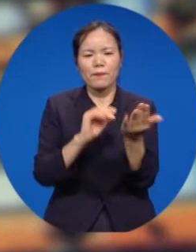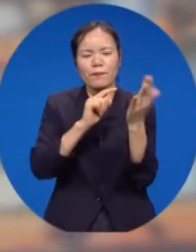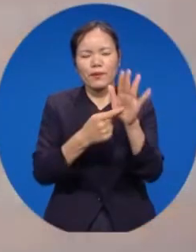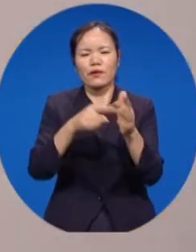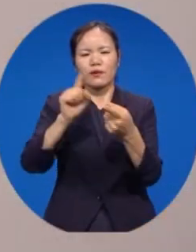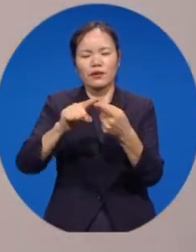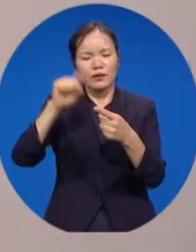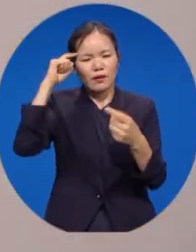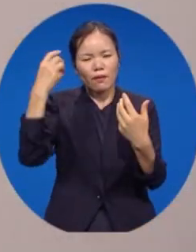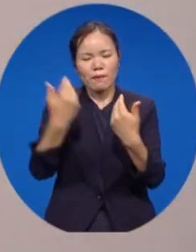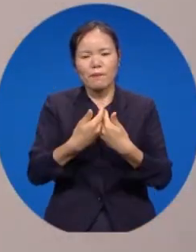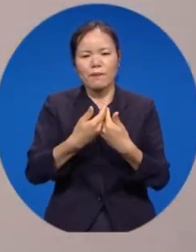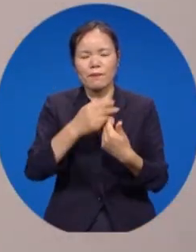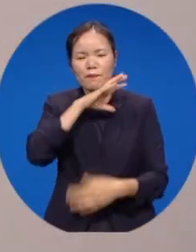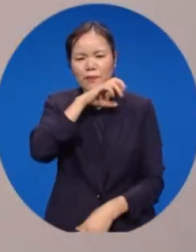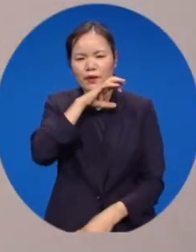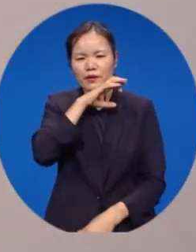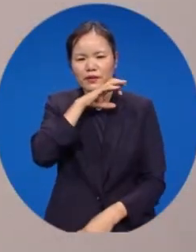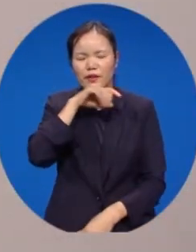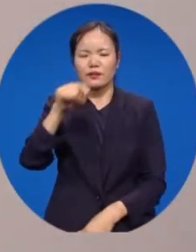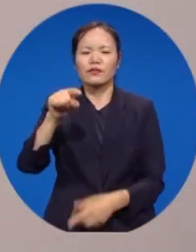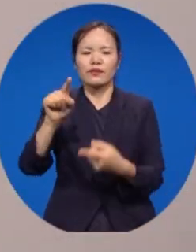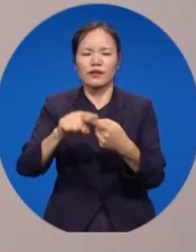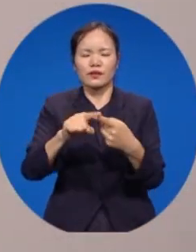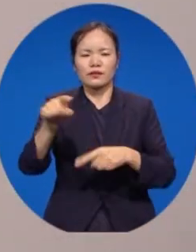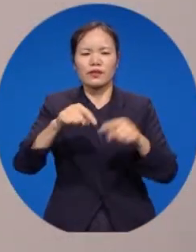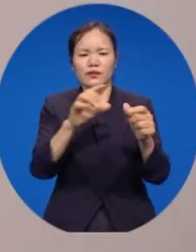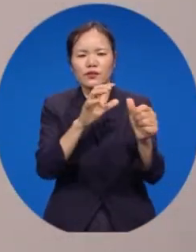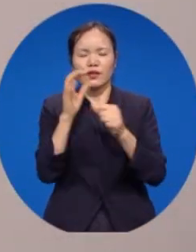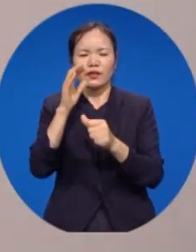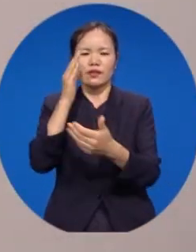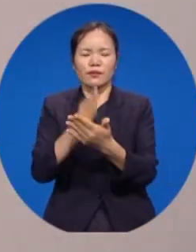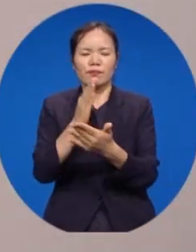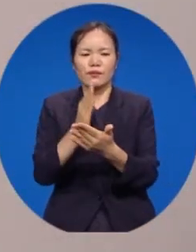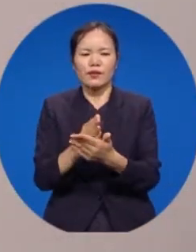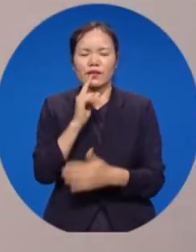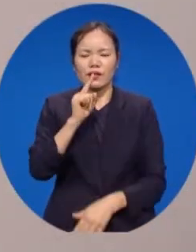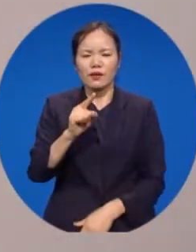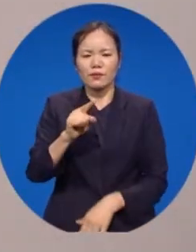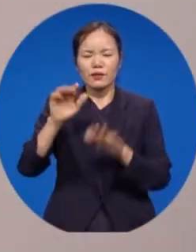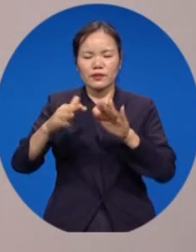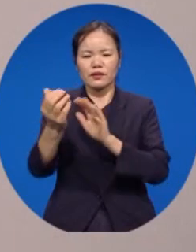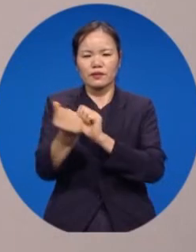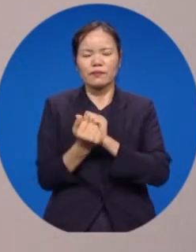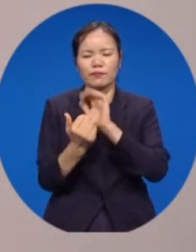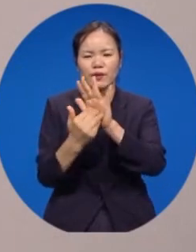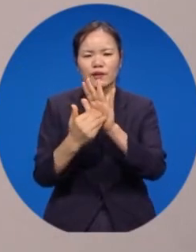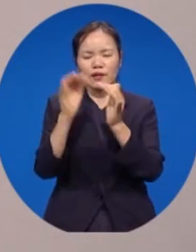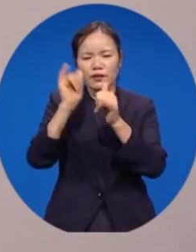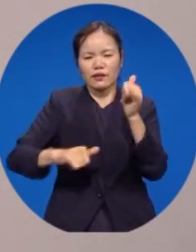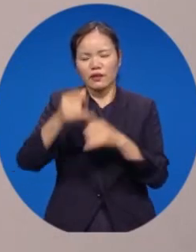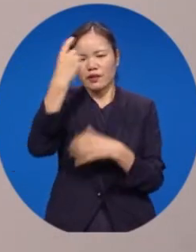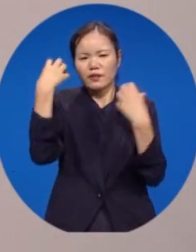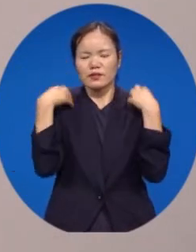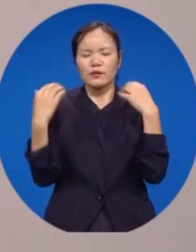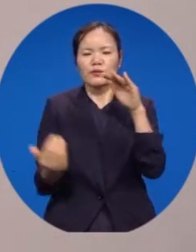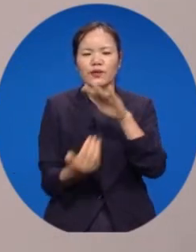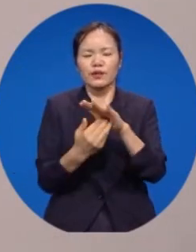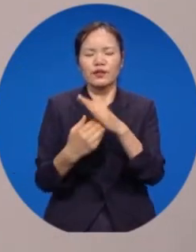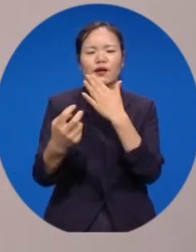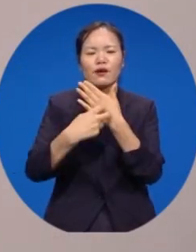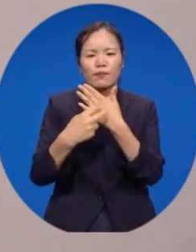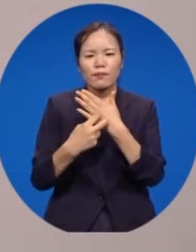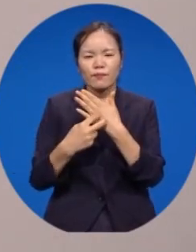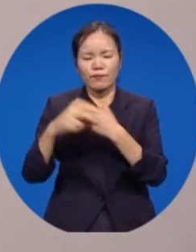방역의 정치화를 되풀이하지 말 것을 거론할 것 같은데 하겠습니다. 지금 방역이 역대 정부가 이룬 의료보건시스템과